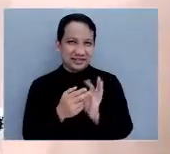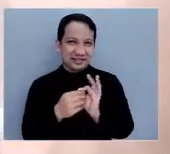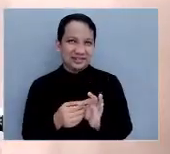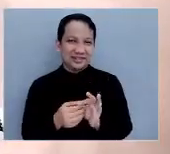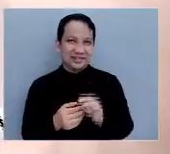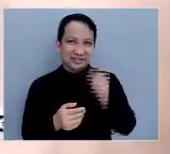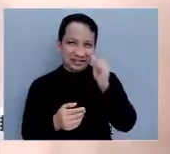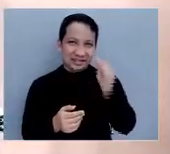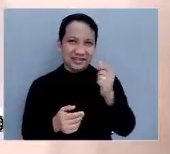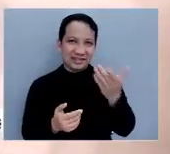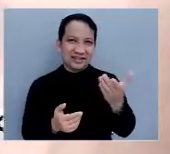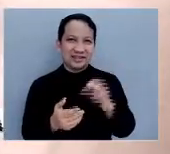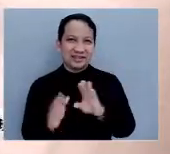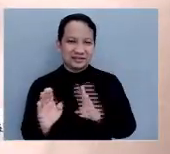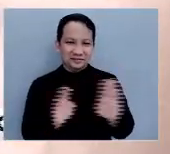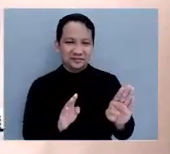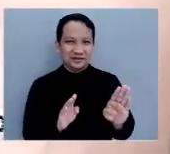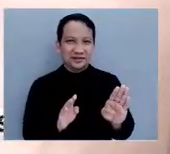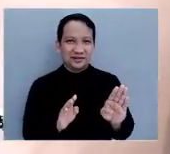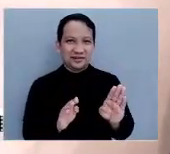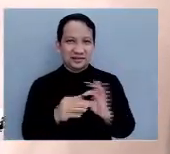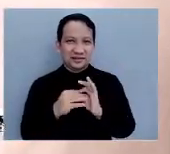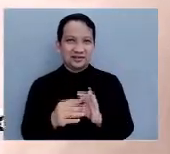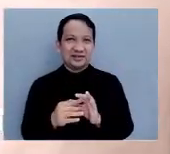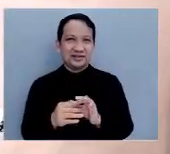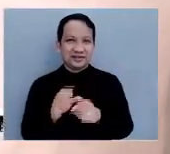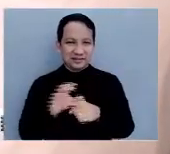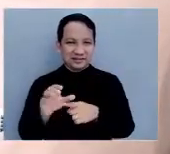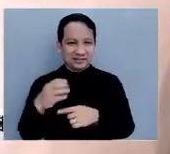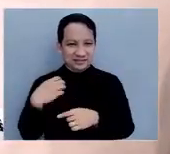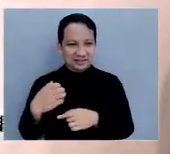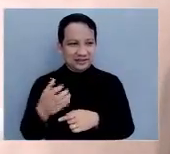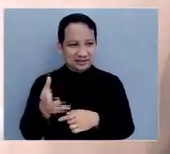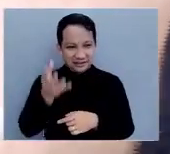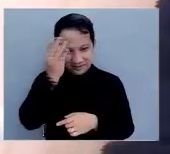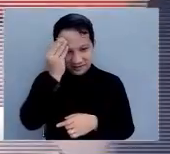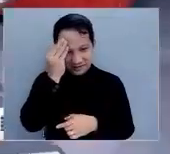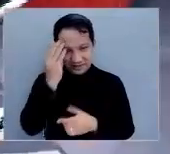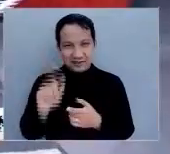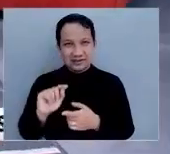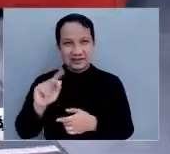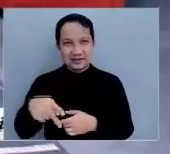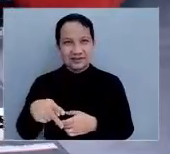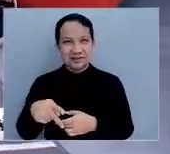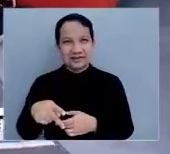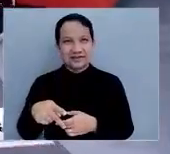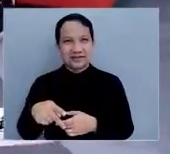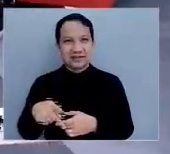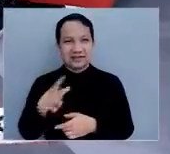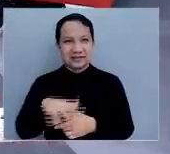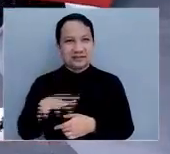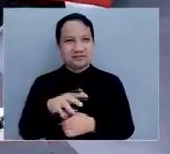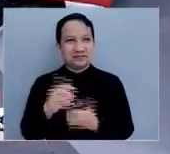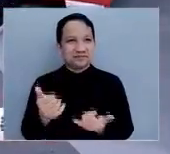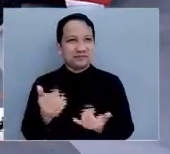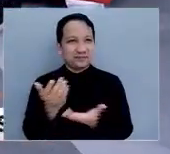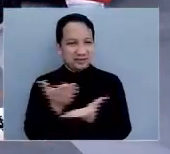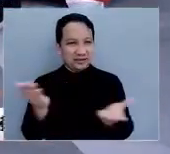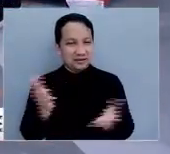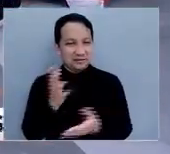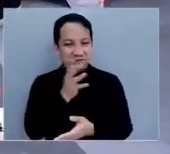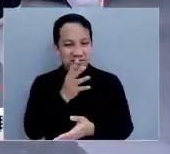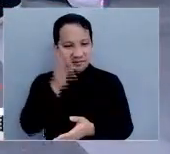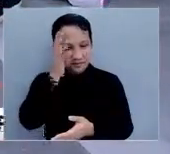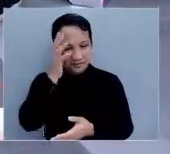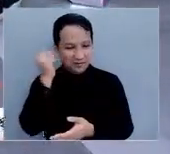Anton Reyes, ang ating behavioral and relationship coach. Sana meron kayo napulot na ilang mga tips. At yun lang, mga mami, mga